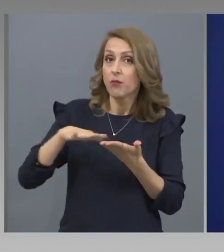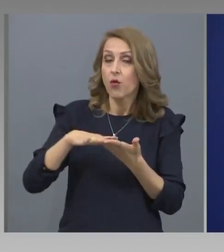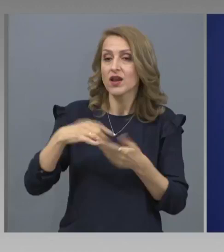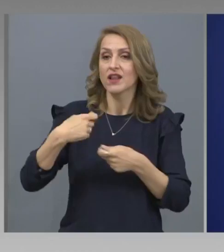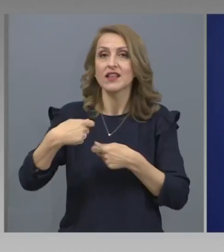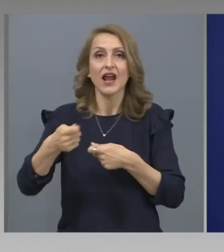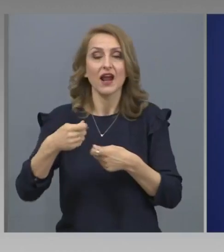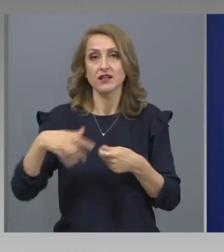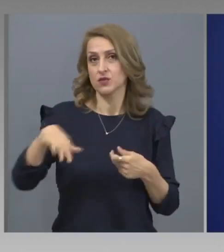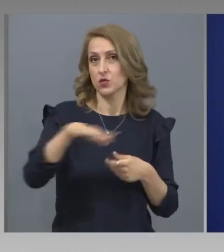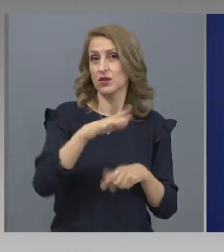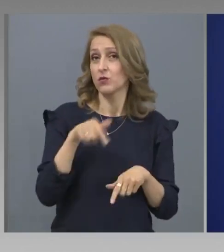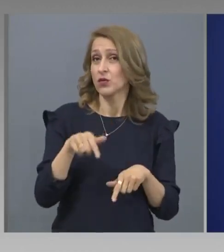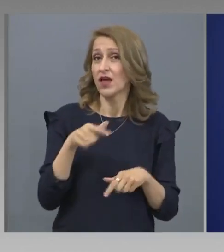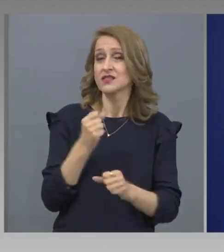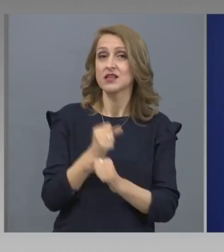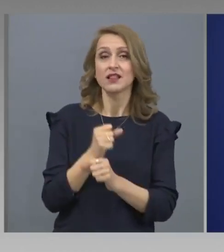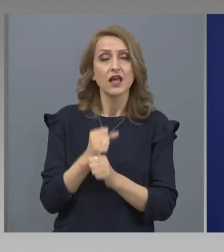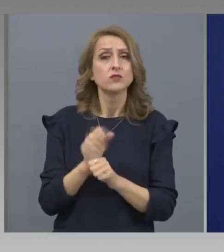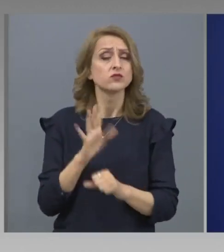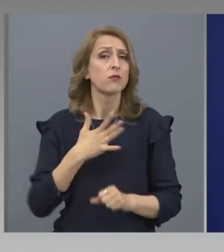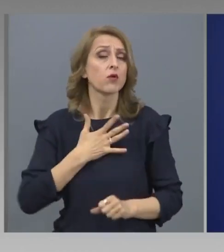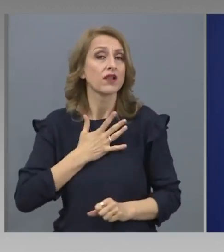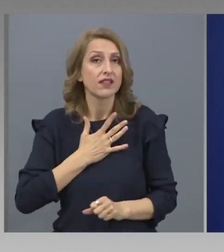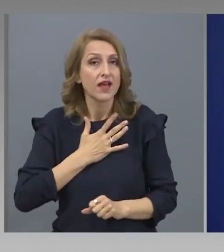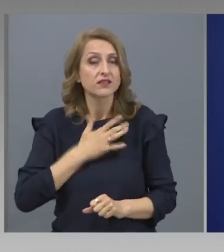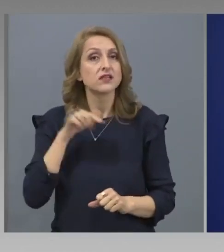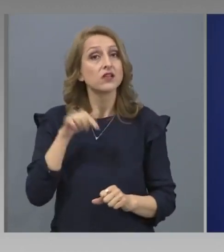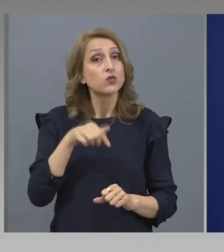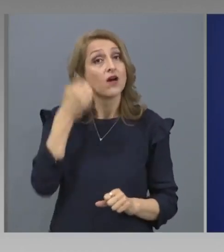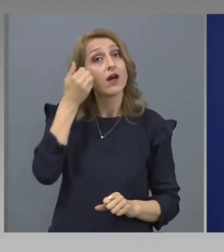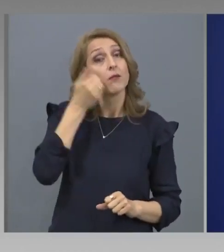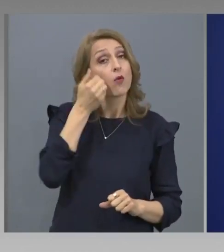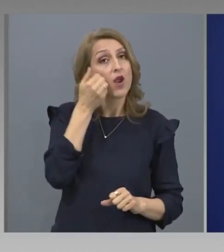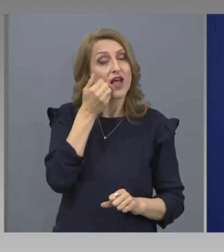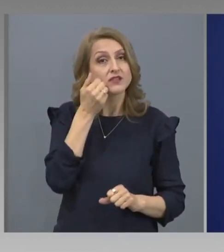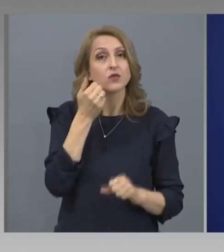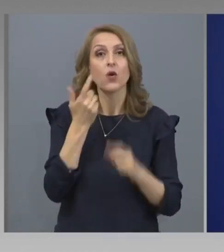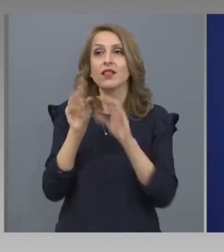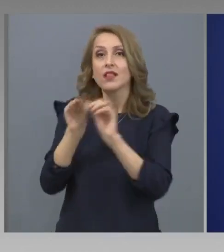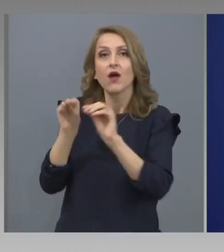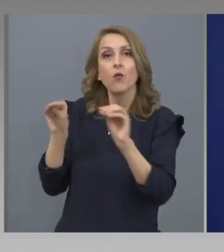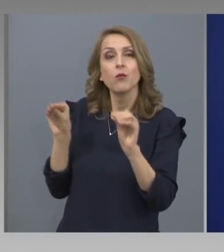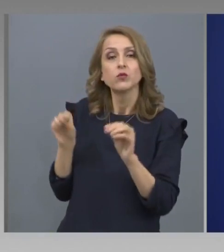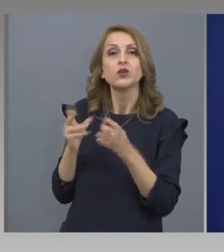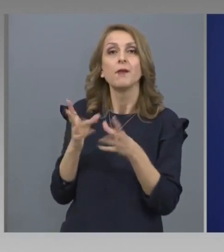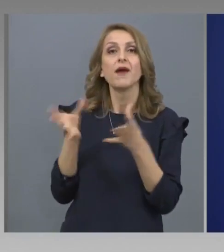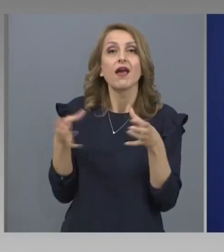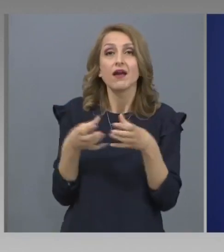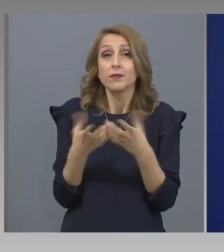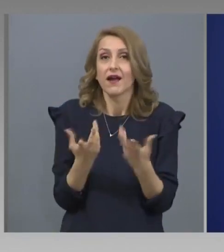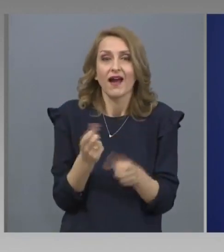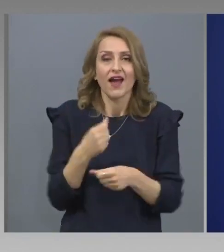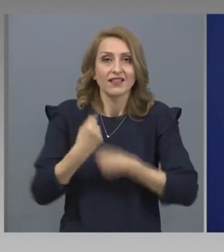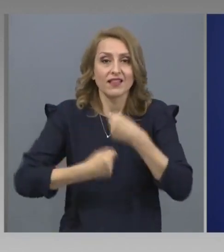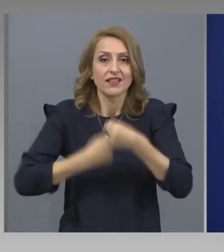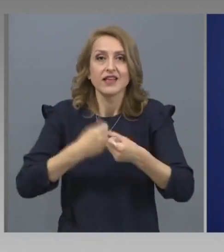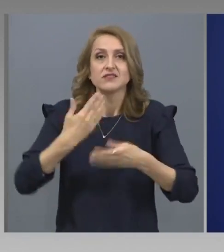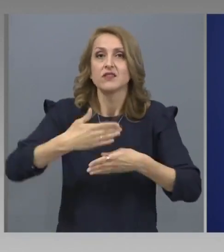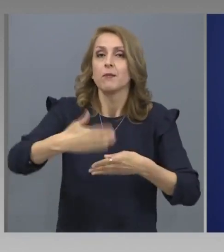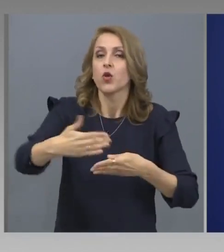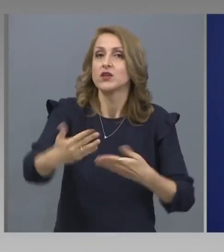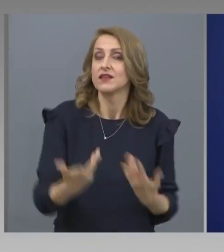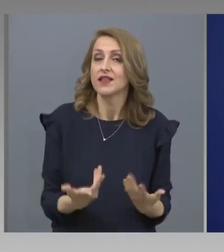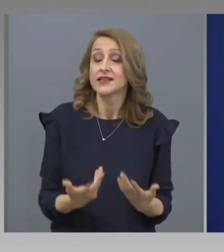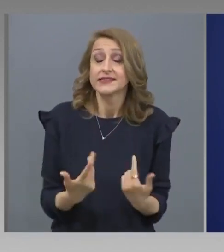дейност. Според нас това е полезно, за да може да се обучат самите екипи как ще действат по-нататък. Защото ние